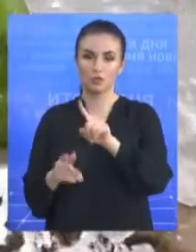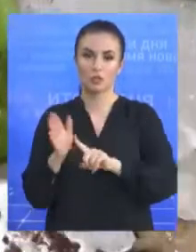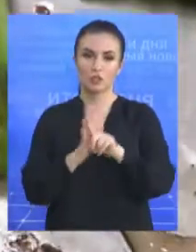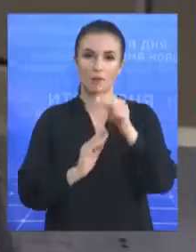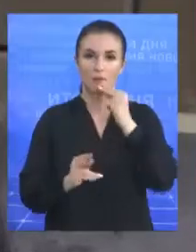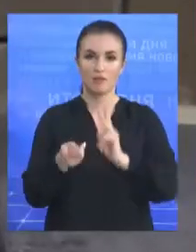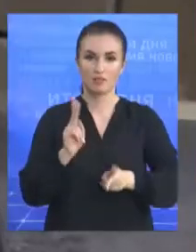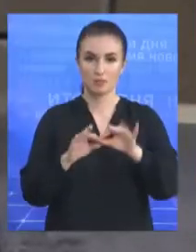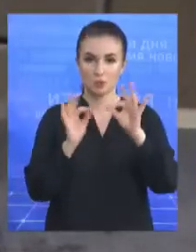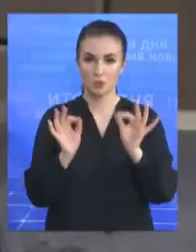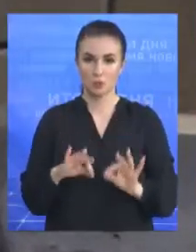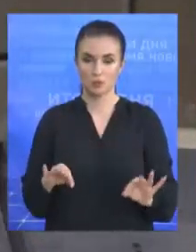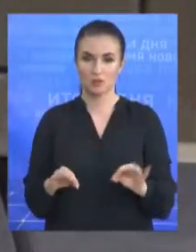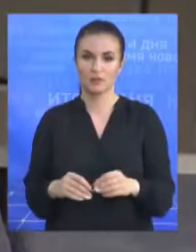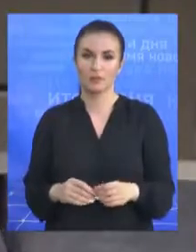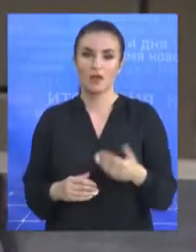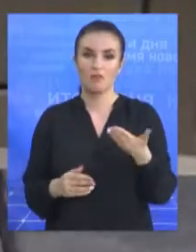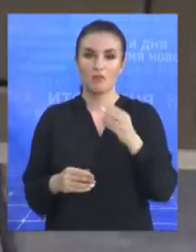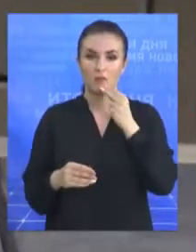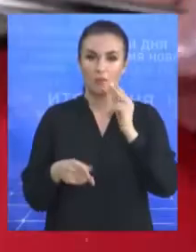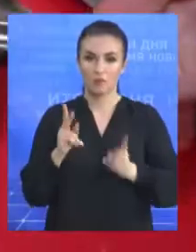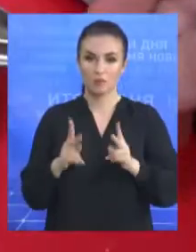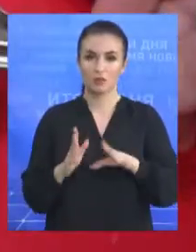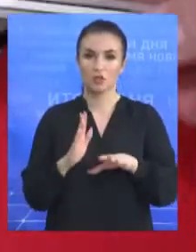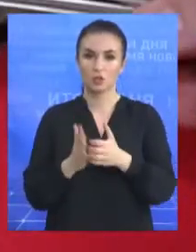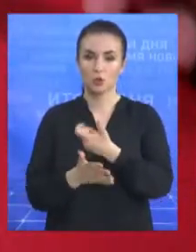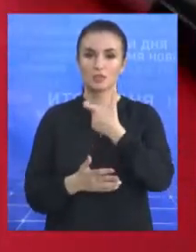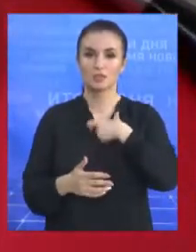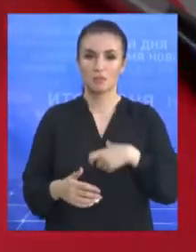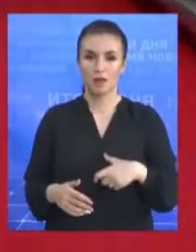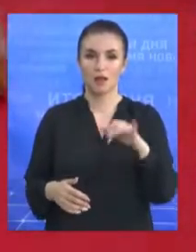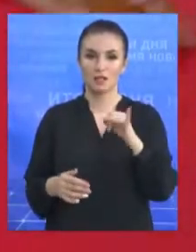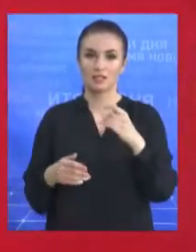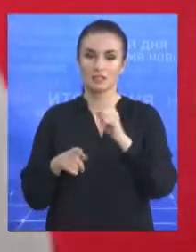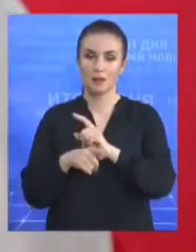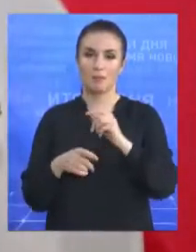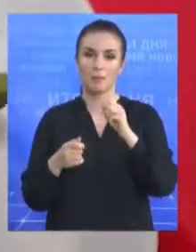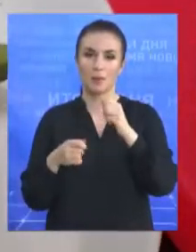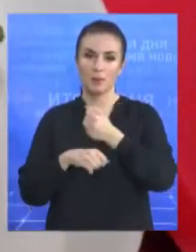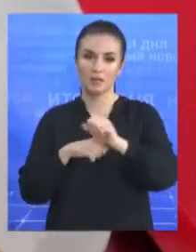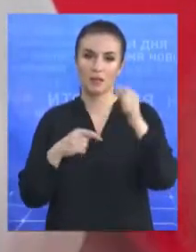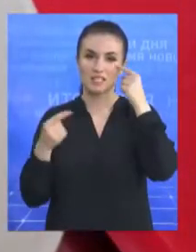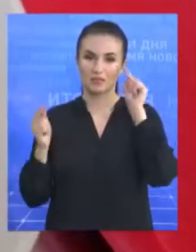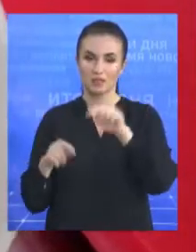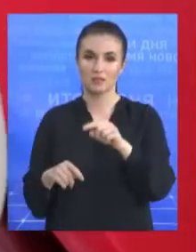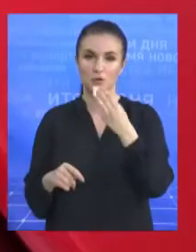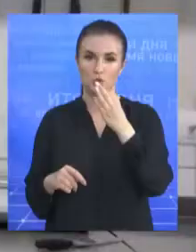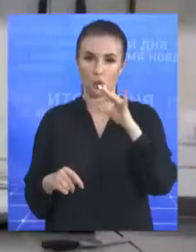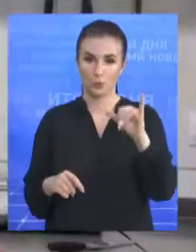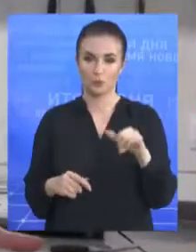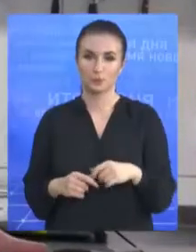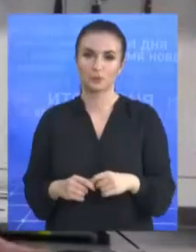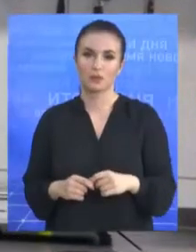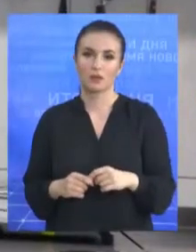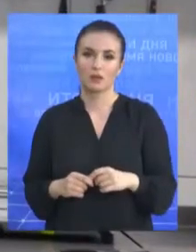занялся поварским искусством. В гастрономии молодой человек нашел себя, стал победителем известного кулинарного шоу, призером